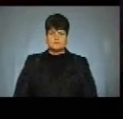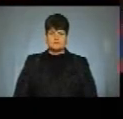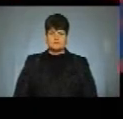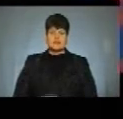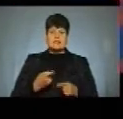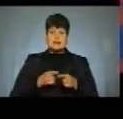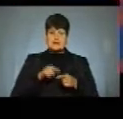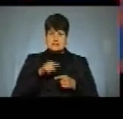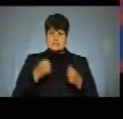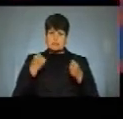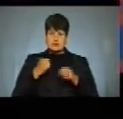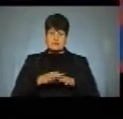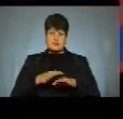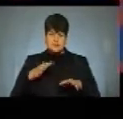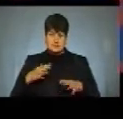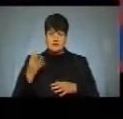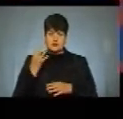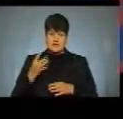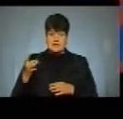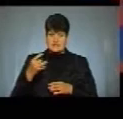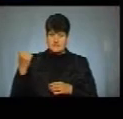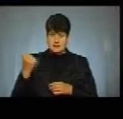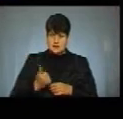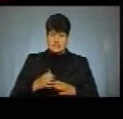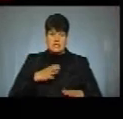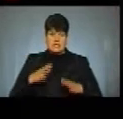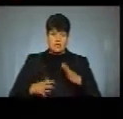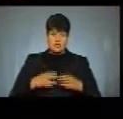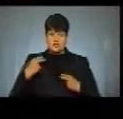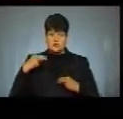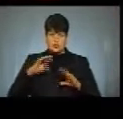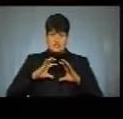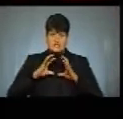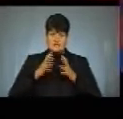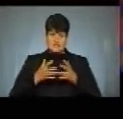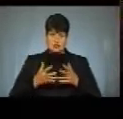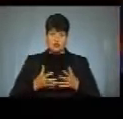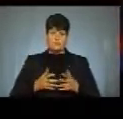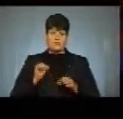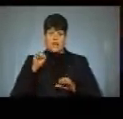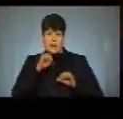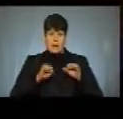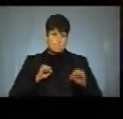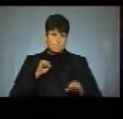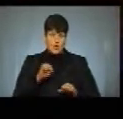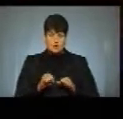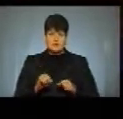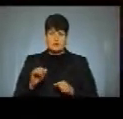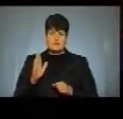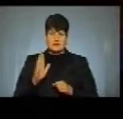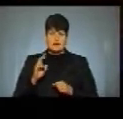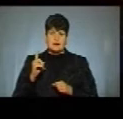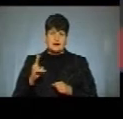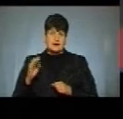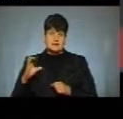Це спортивний зал, де 4 рази на тиждень тренуються чемпіони світу з кікбоксингу Михайло Стриєшин і Владислав